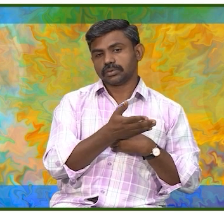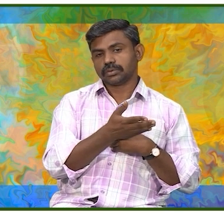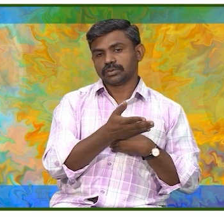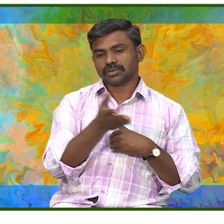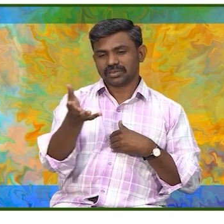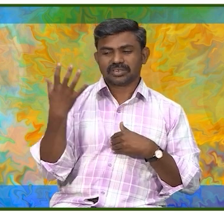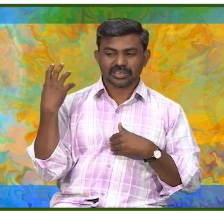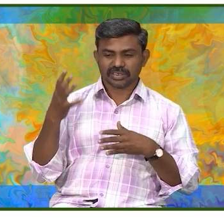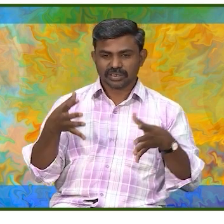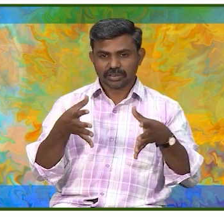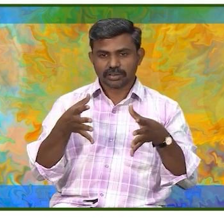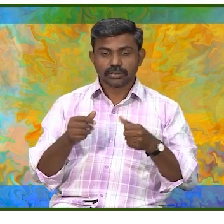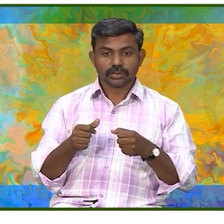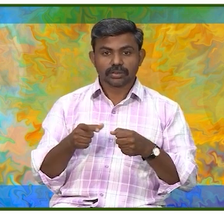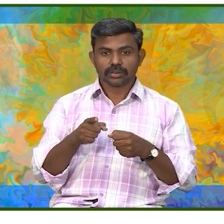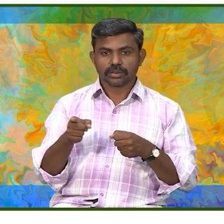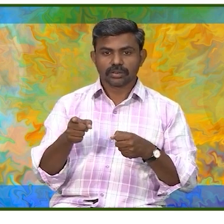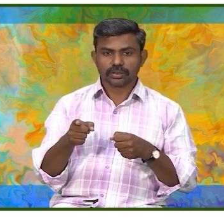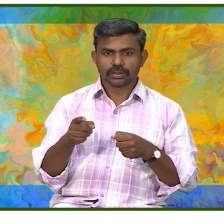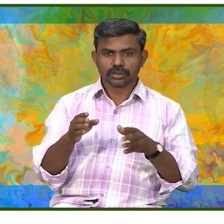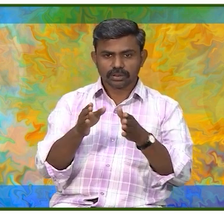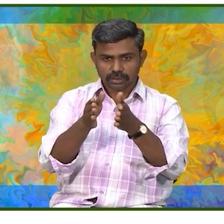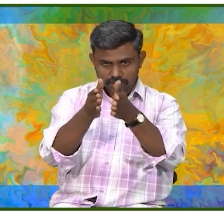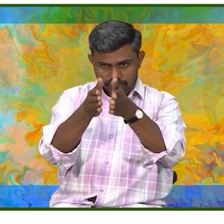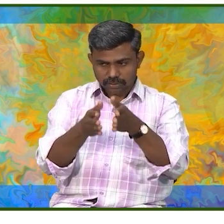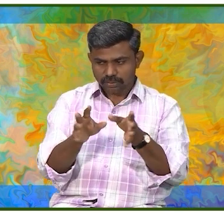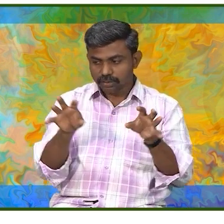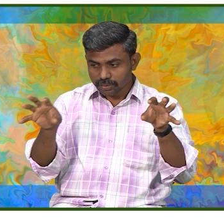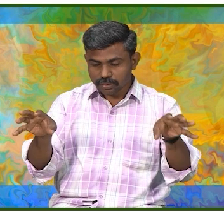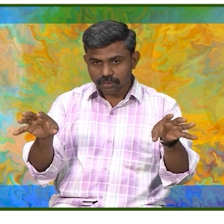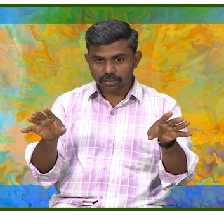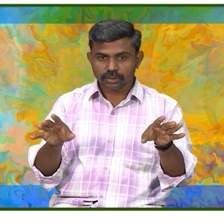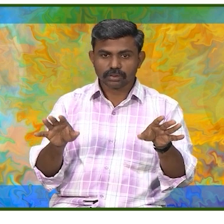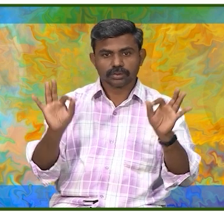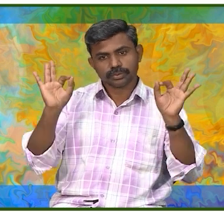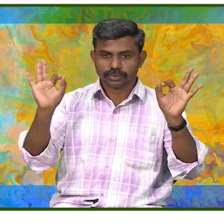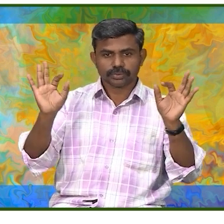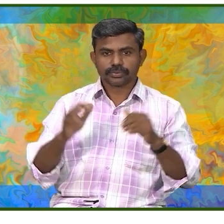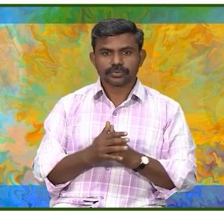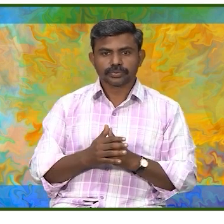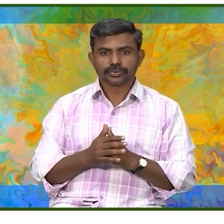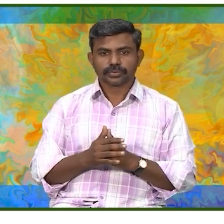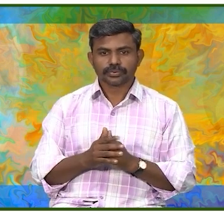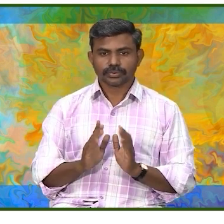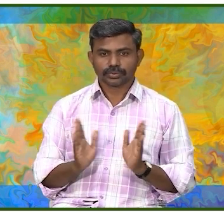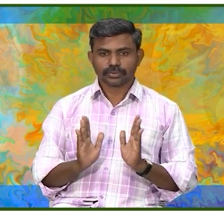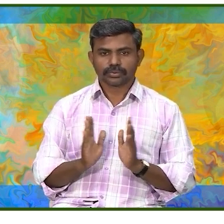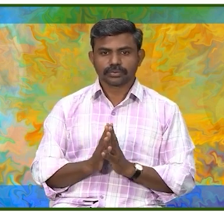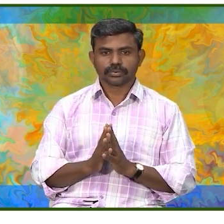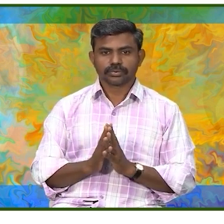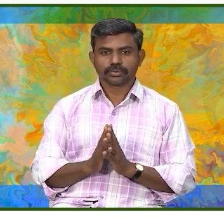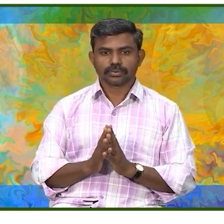ஒரு பிரச்சனை நடந்துக்கிட்டு இருந்ததுன்னா அந்த பிரச்சனையில் இரண்டு பக்கமும் தலையிடாமல் இருப்பது ஒரு ரகம், ரெண்டு சைடும் சப்போர்ட்